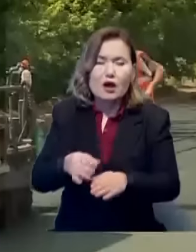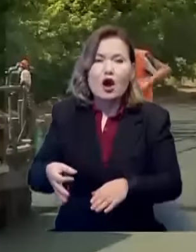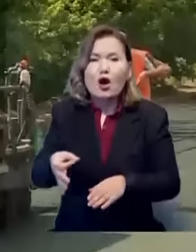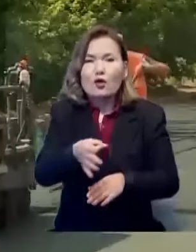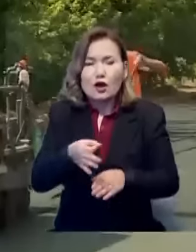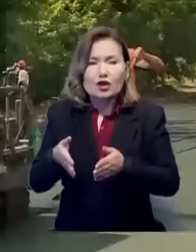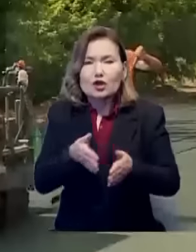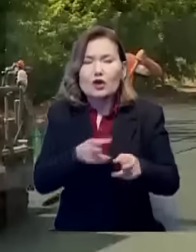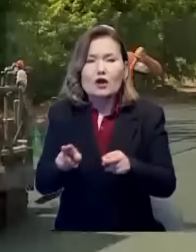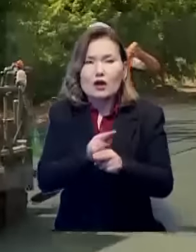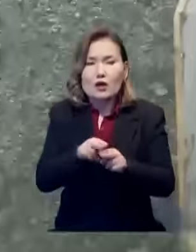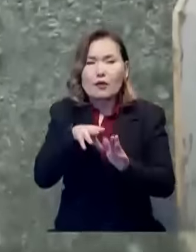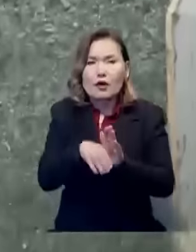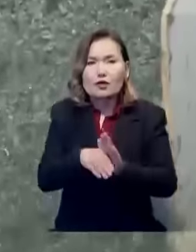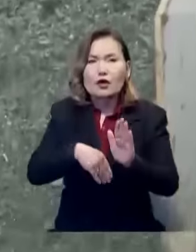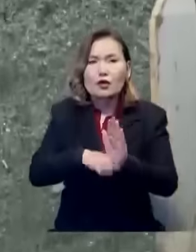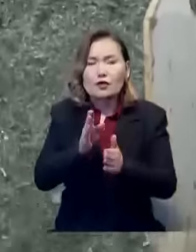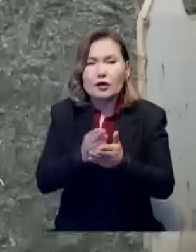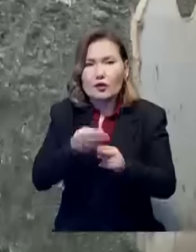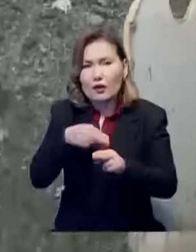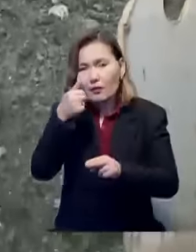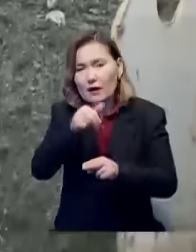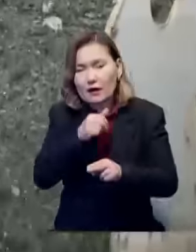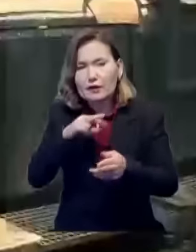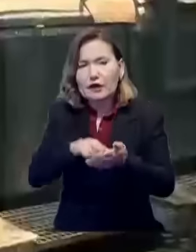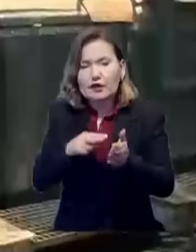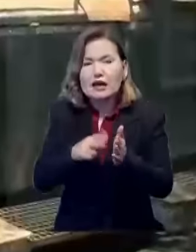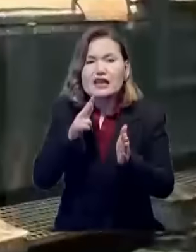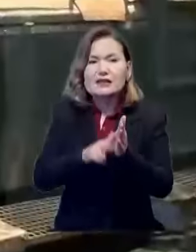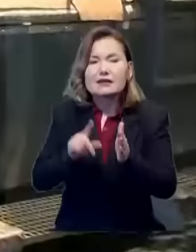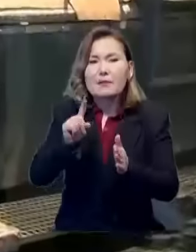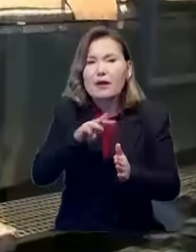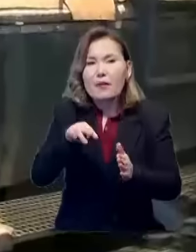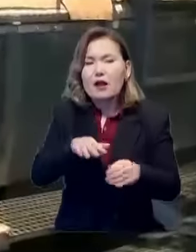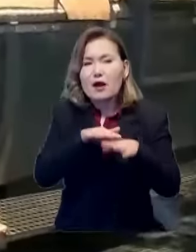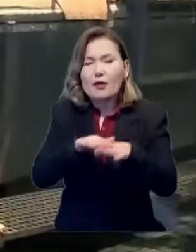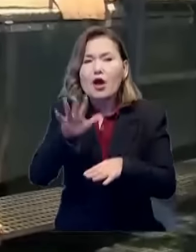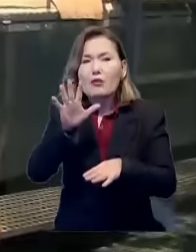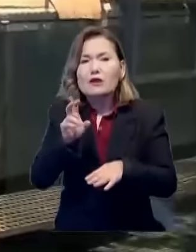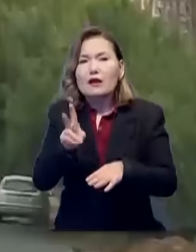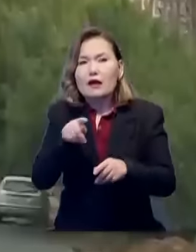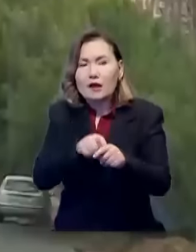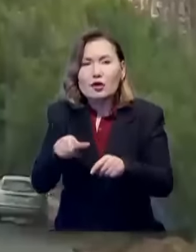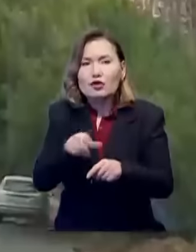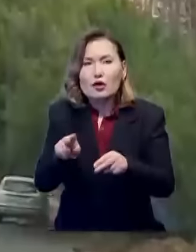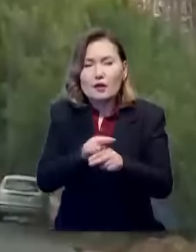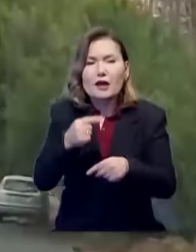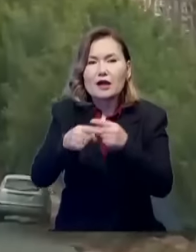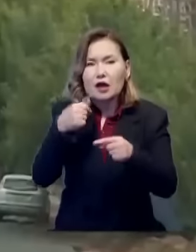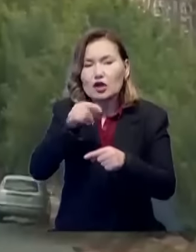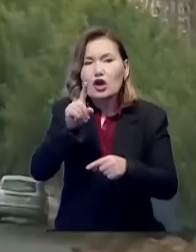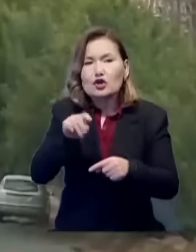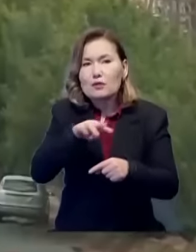жол құрылысында да ауыз толтырып айтарлықтай істер атқарылған. Биыл өңірге осы мақсатқа 81 миллиард теңге бөлініп, 500 шақырымдай жол жөнделсе, келер жылы 100 миллиард